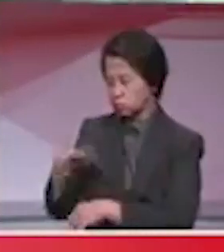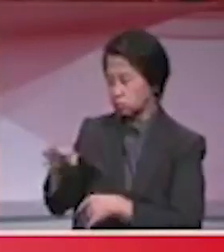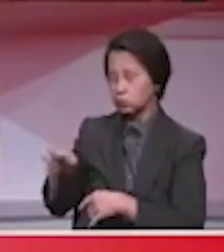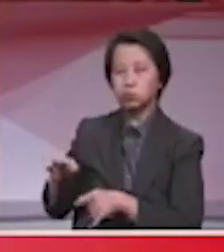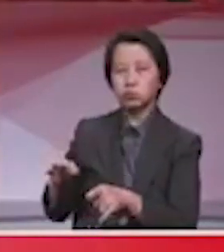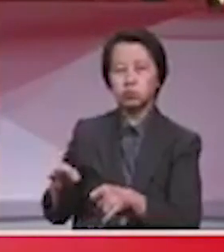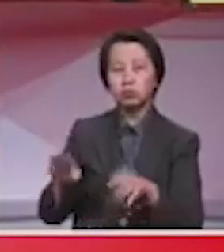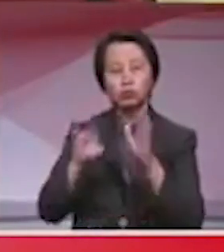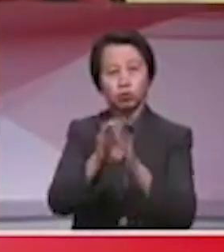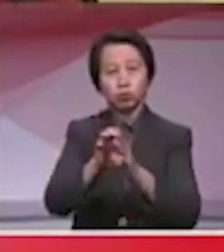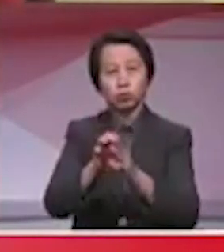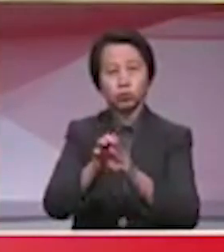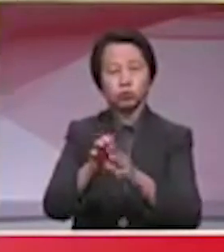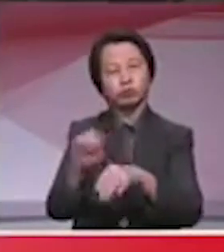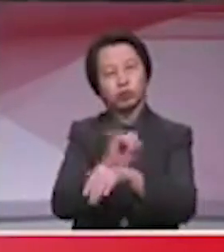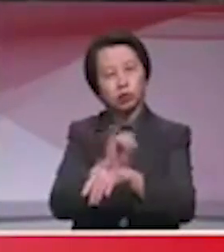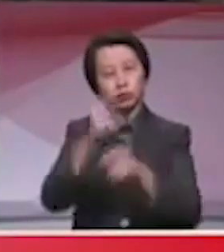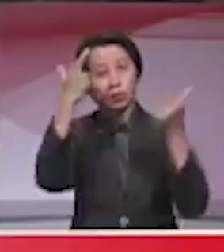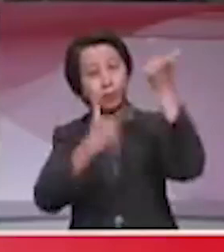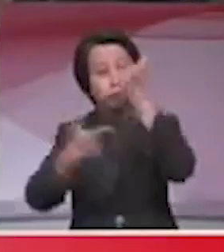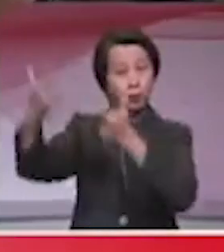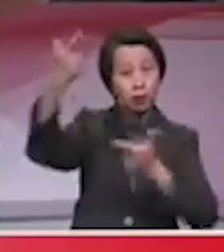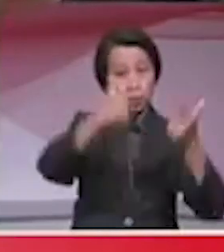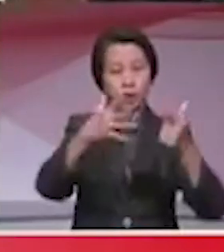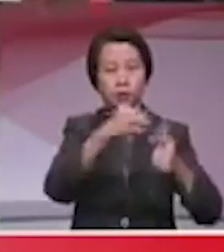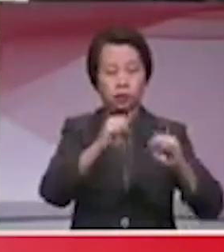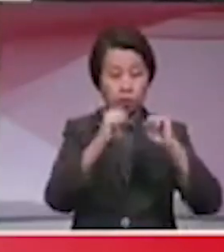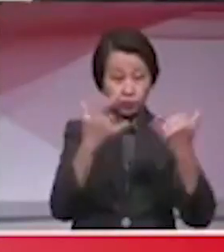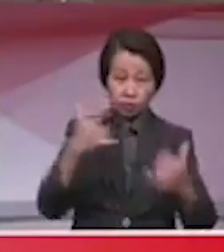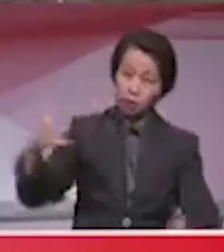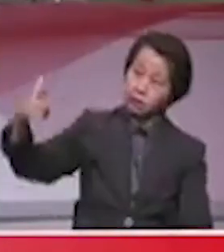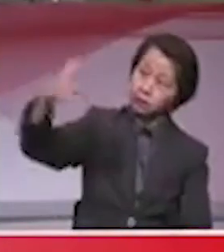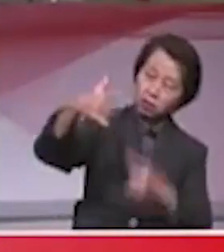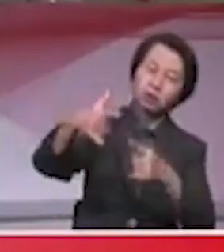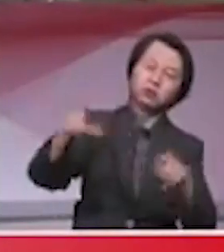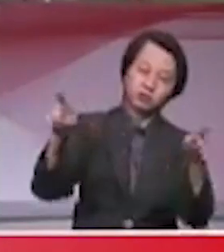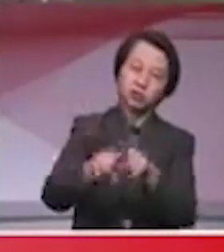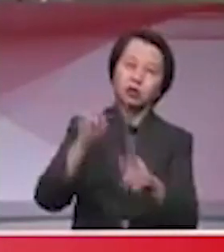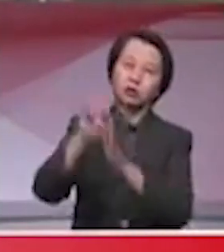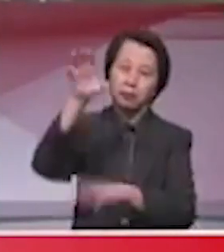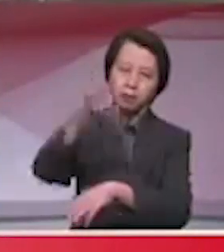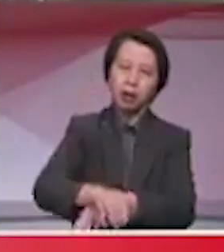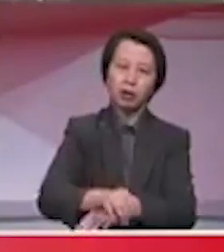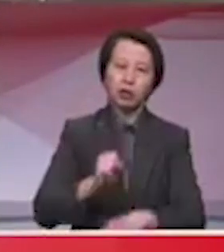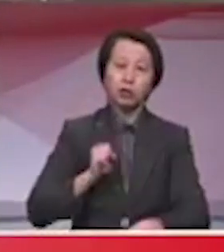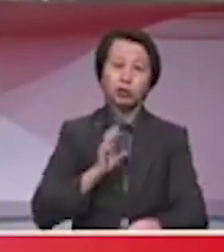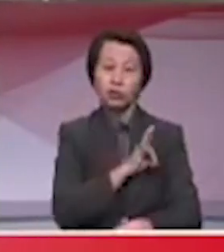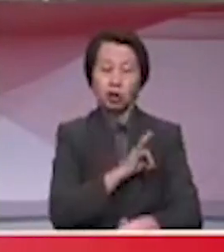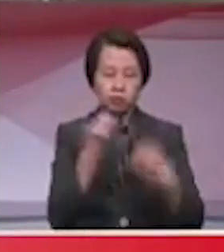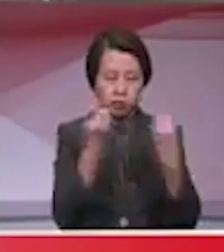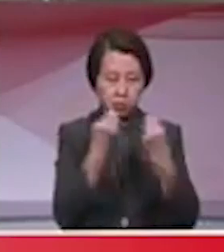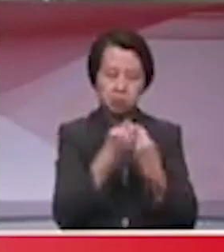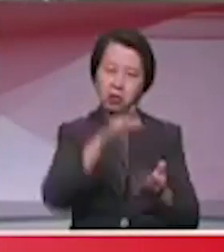COVID-19 seperti industri pelancongan. Malah syarikat penerbangan juga terpaksa mengurangkan